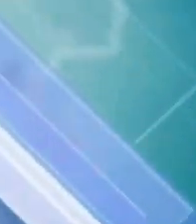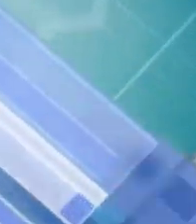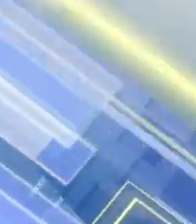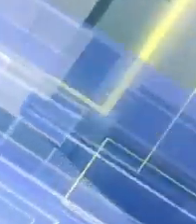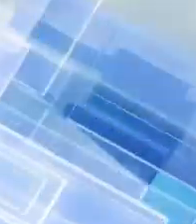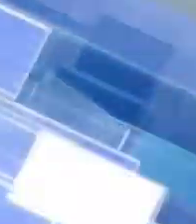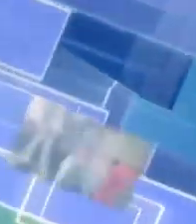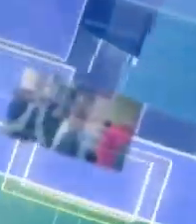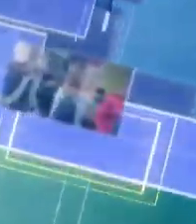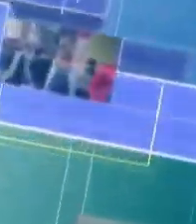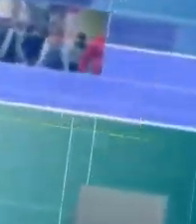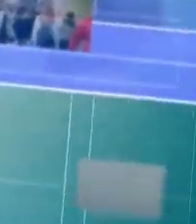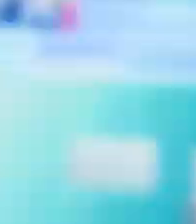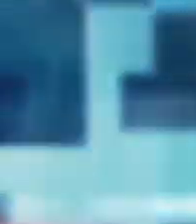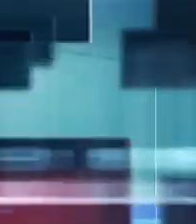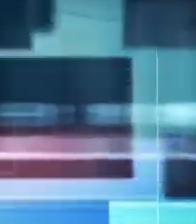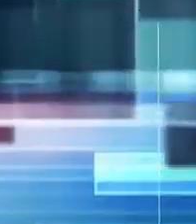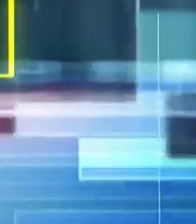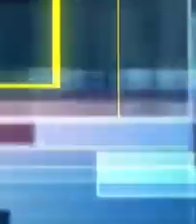МУЗЫКАЛЬНАЯ ЗАСТАВКА